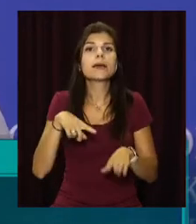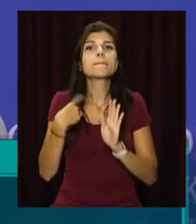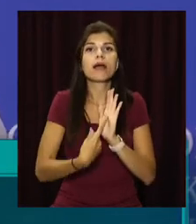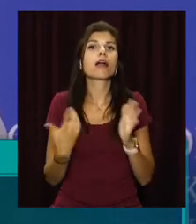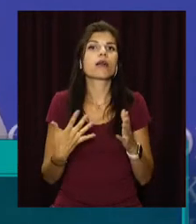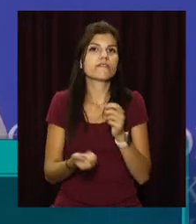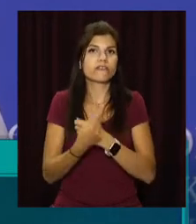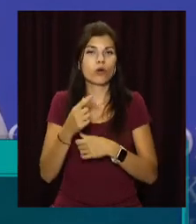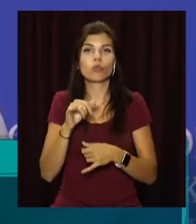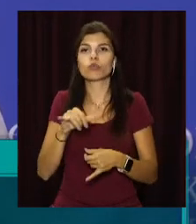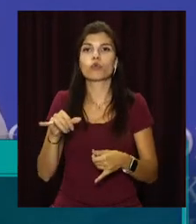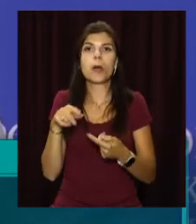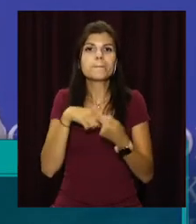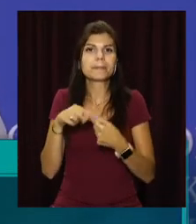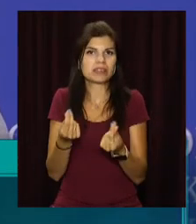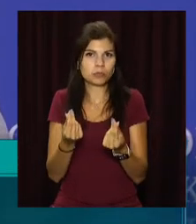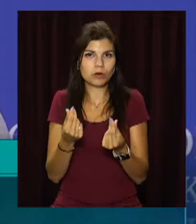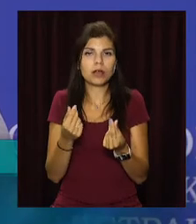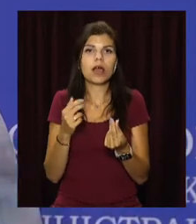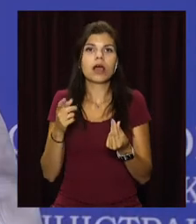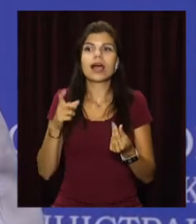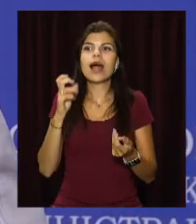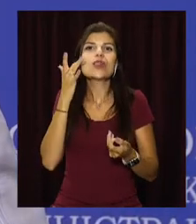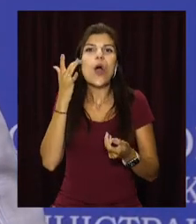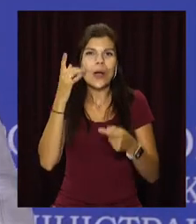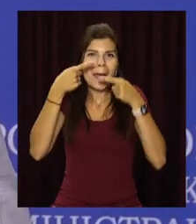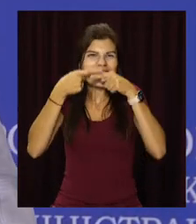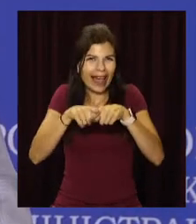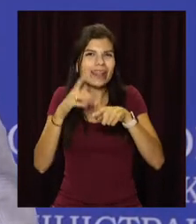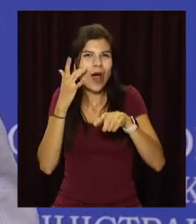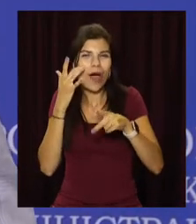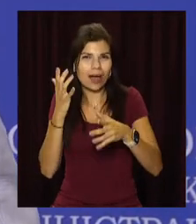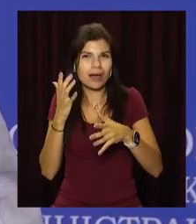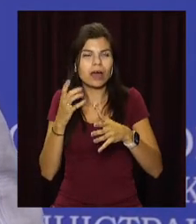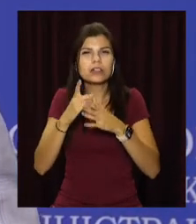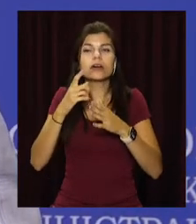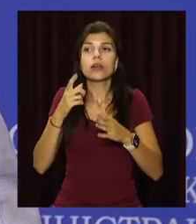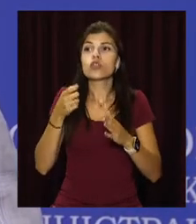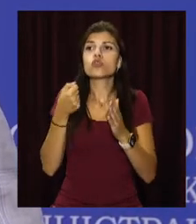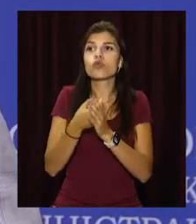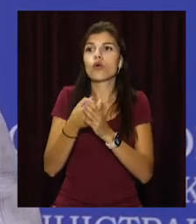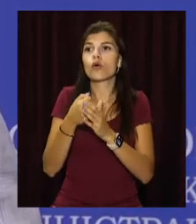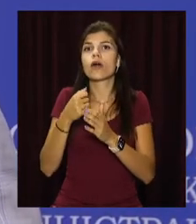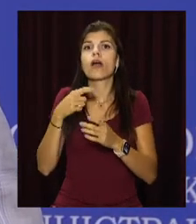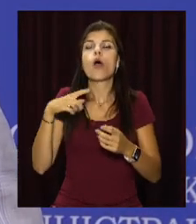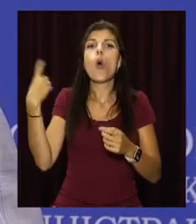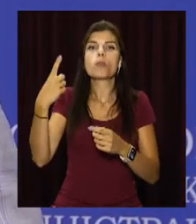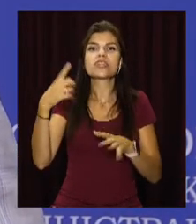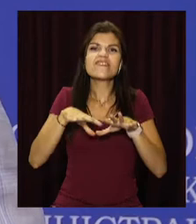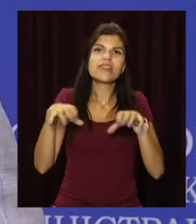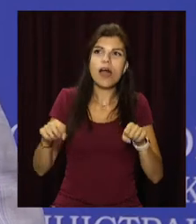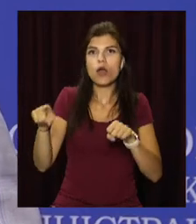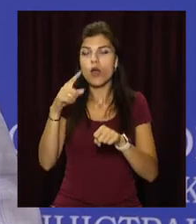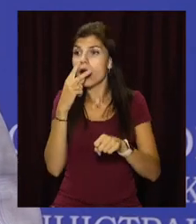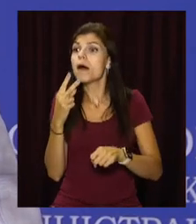які виникають у підприємств саме легкої промисловості до органів виконавчої влади, до обласної влади, для того, щоб